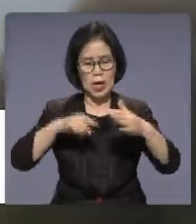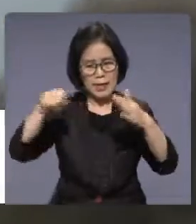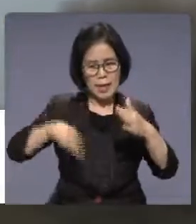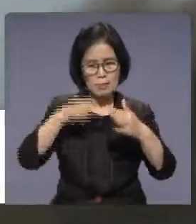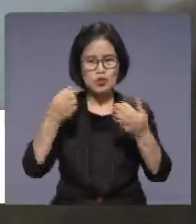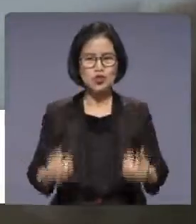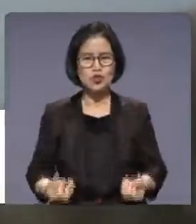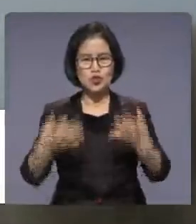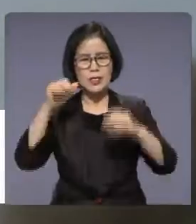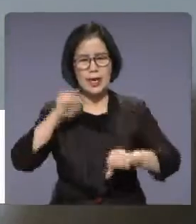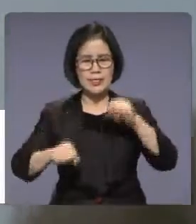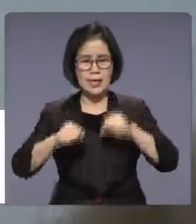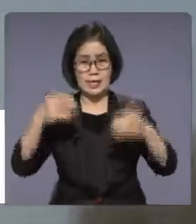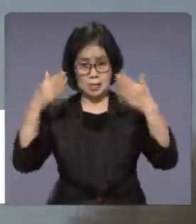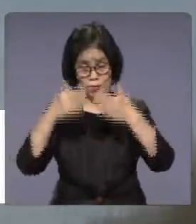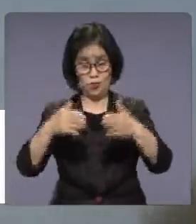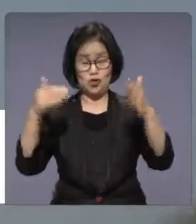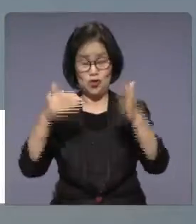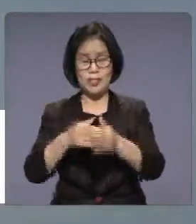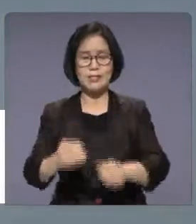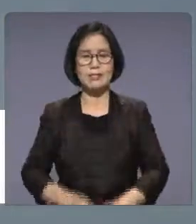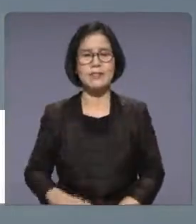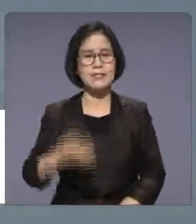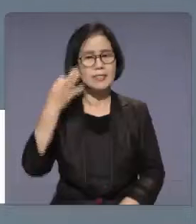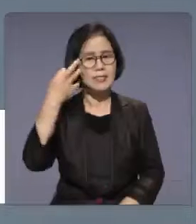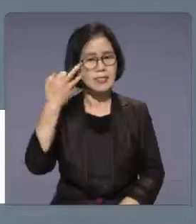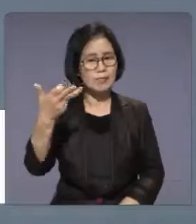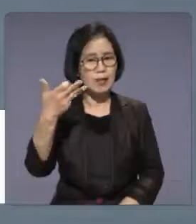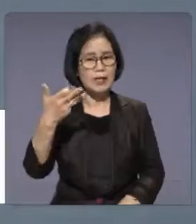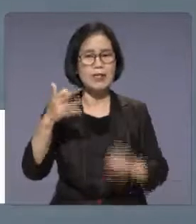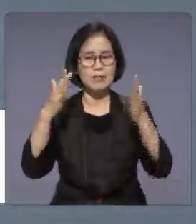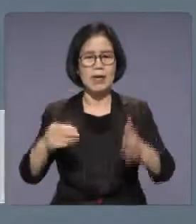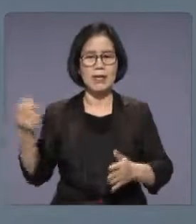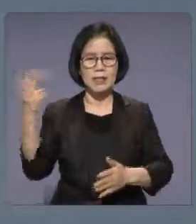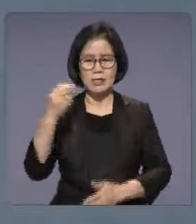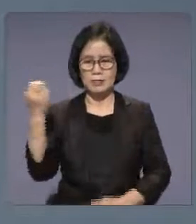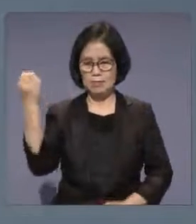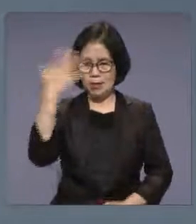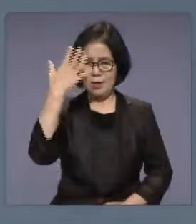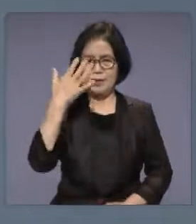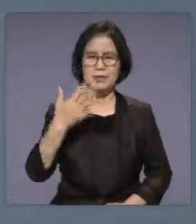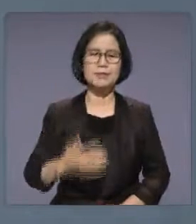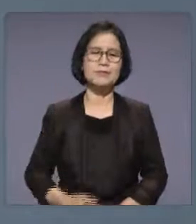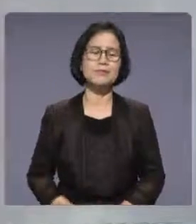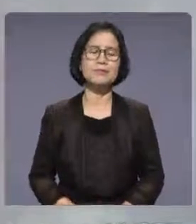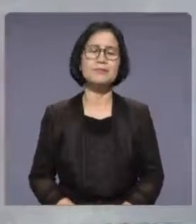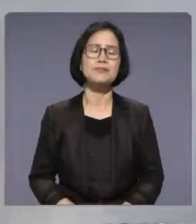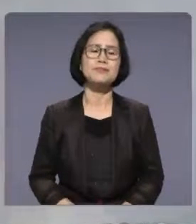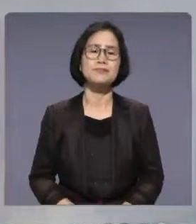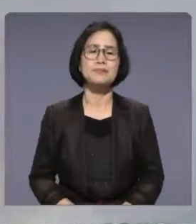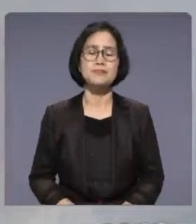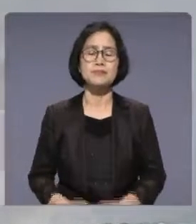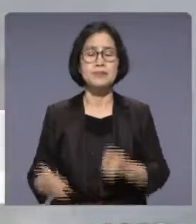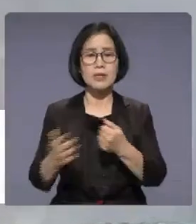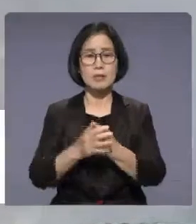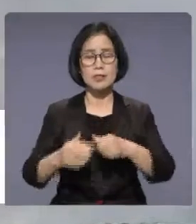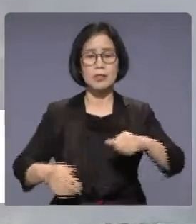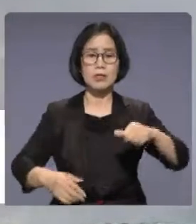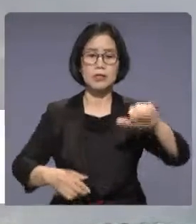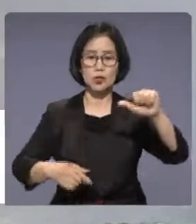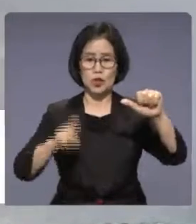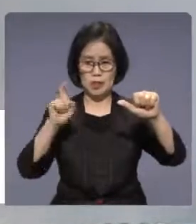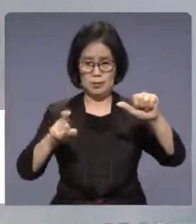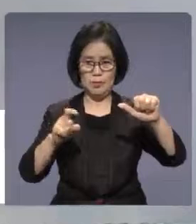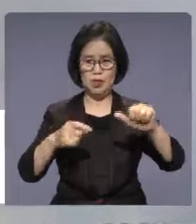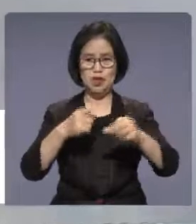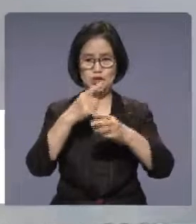경축 행사에 집중해 왔는데 18일 만에 다시 도발 모드로 돌아선 겁니다. 이에 따라 오는 10일 윤